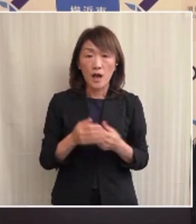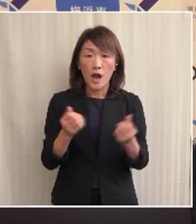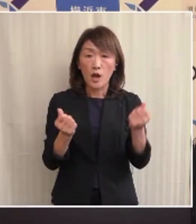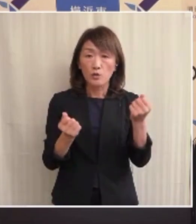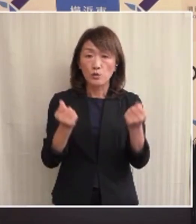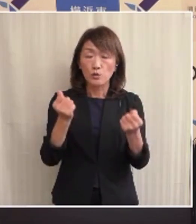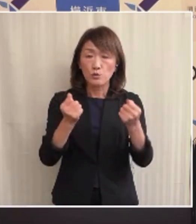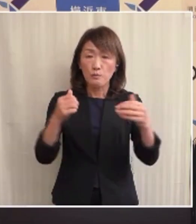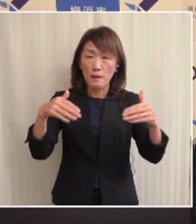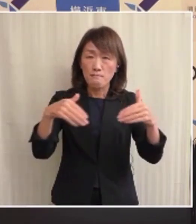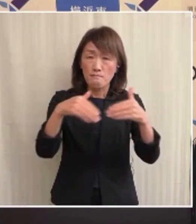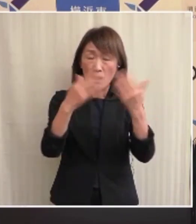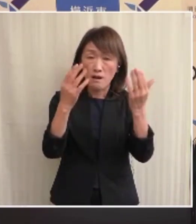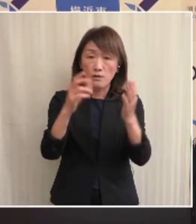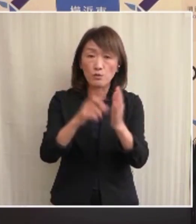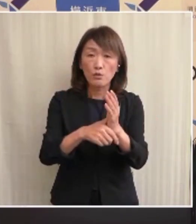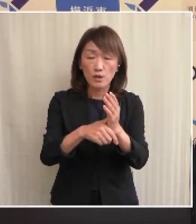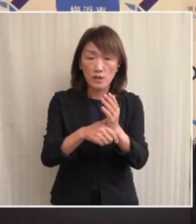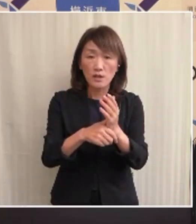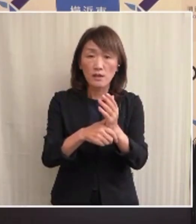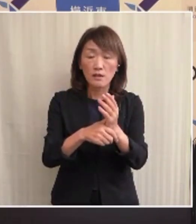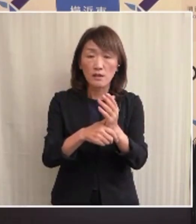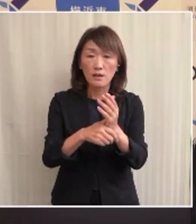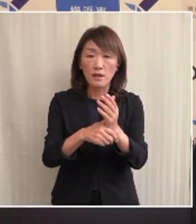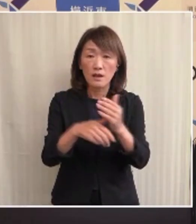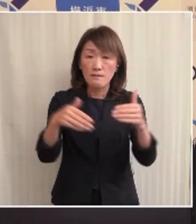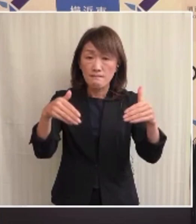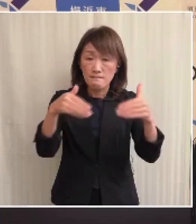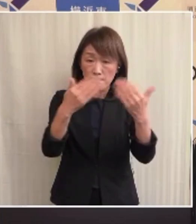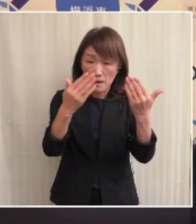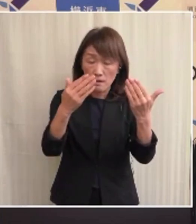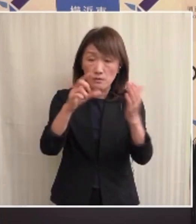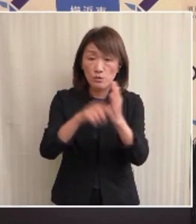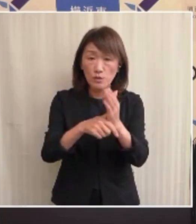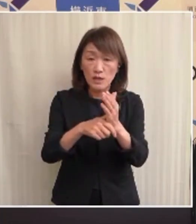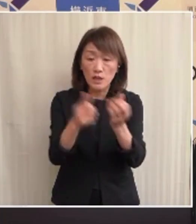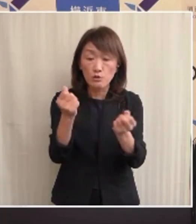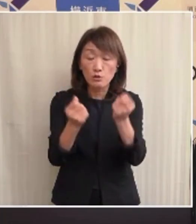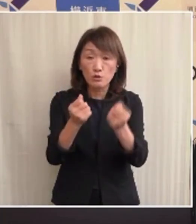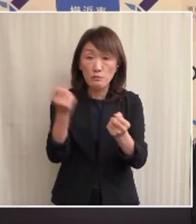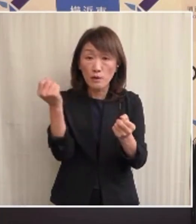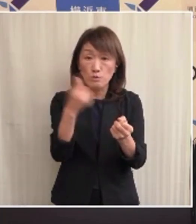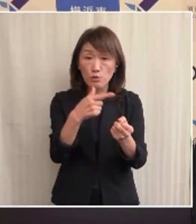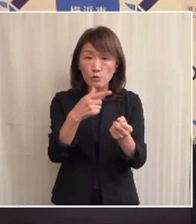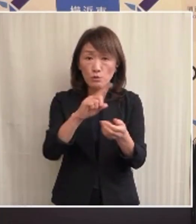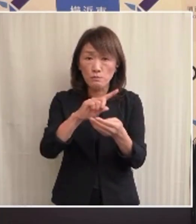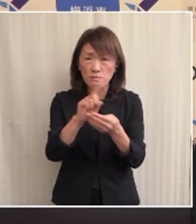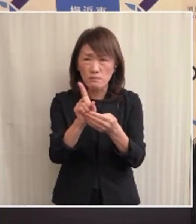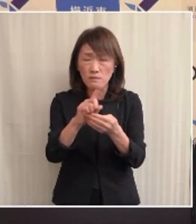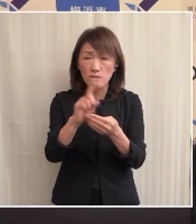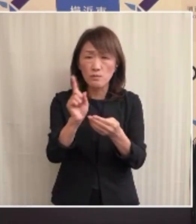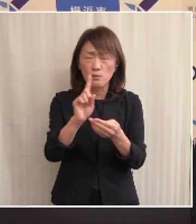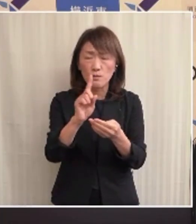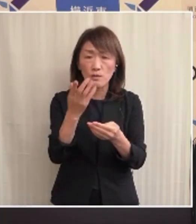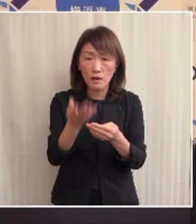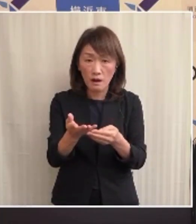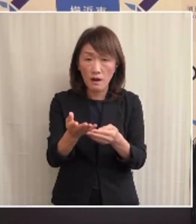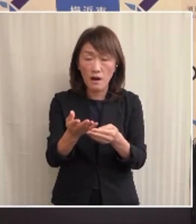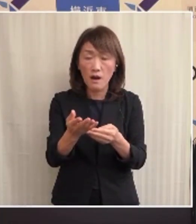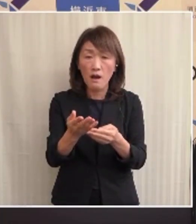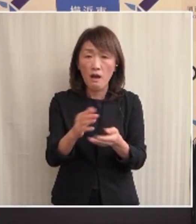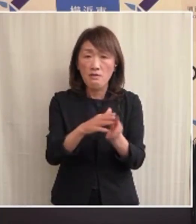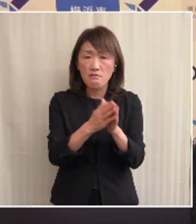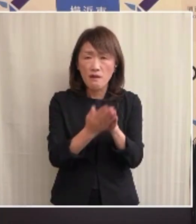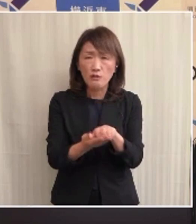突時にどのくらい自動車が速度が出ていたかということで、死亡する確率